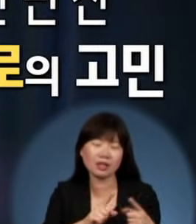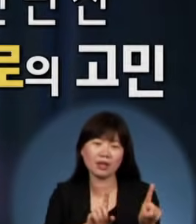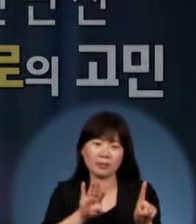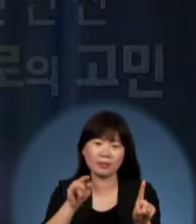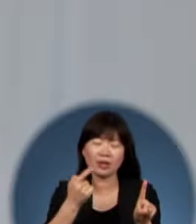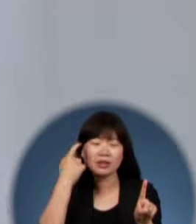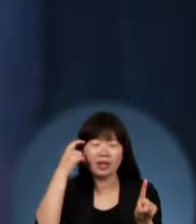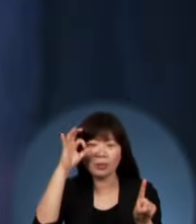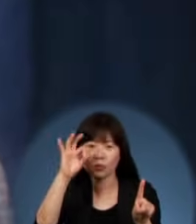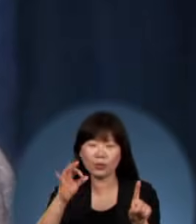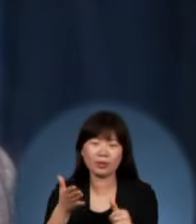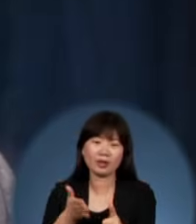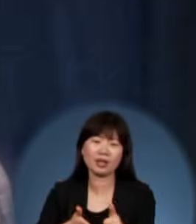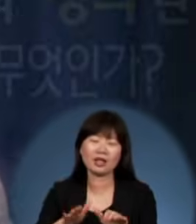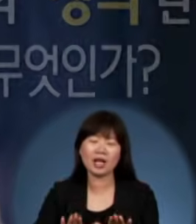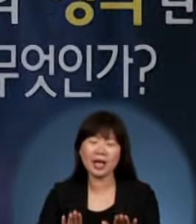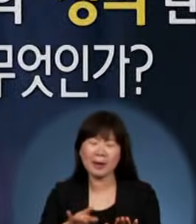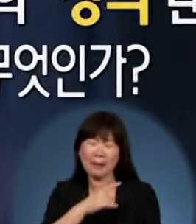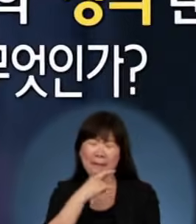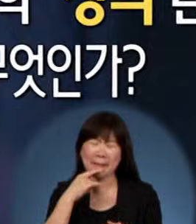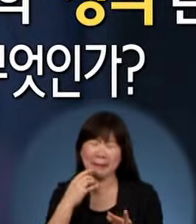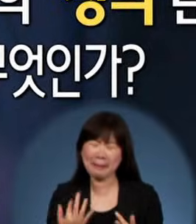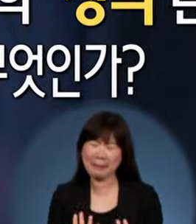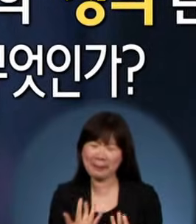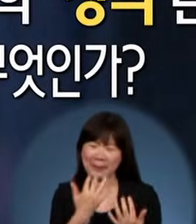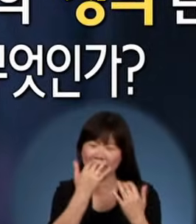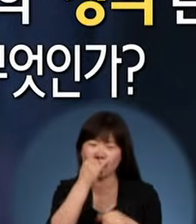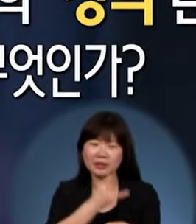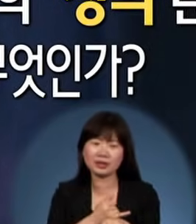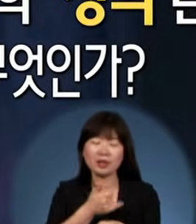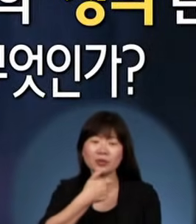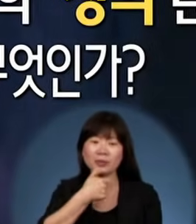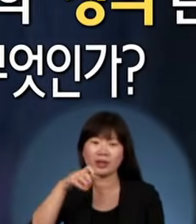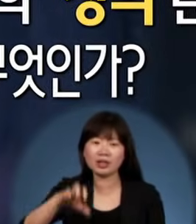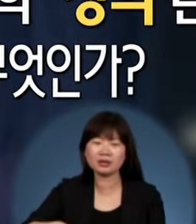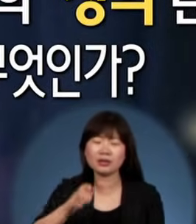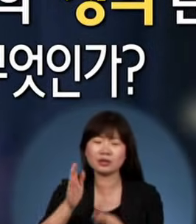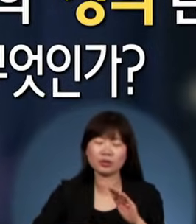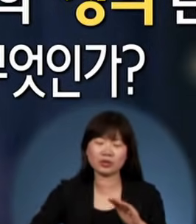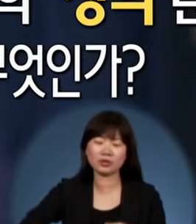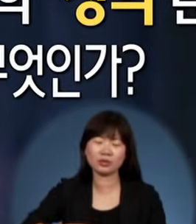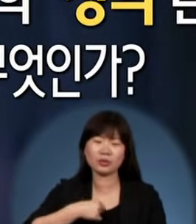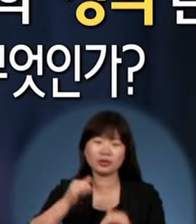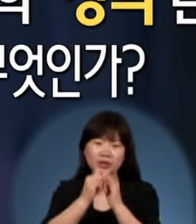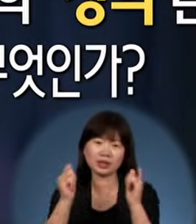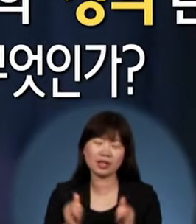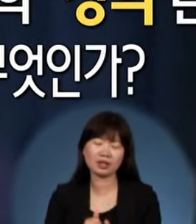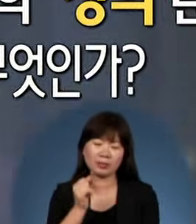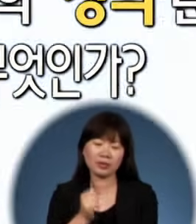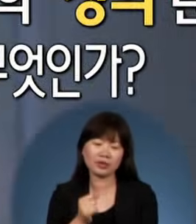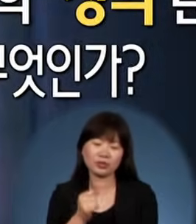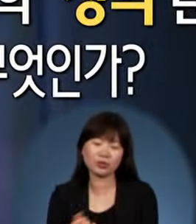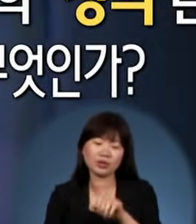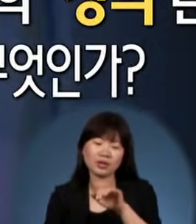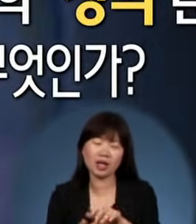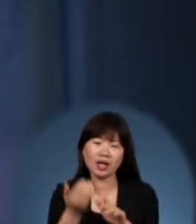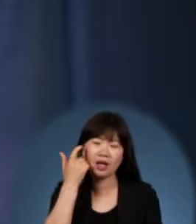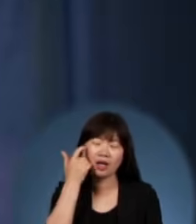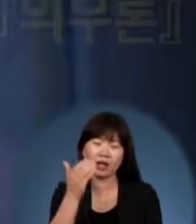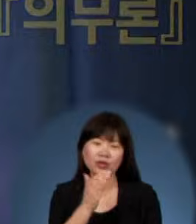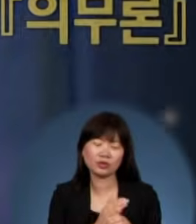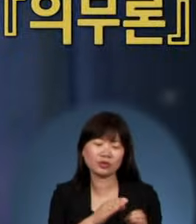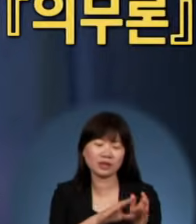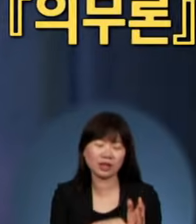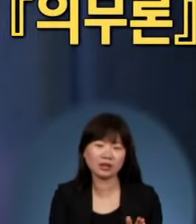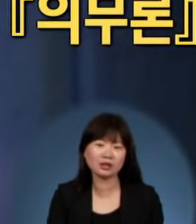하겠습니다 pbd 내라는 로마에서 정의로운 사회가 수입되고 유지될 것인가 중세시대의